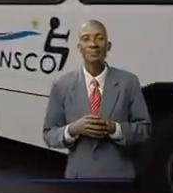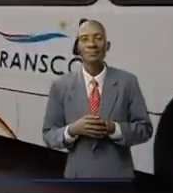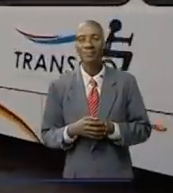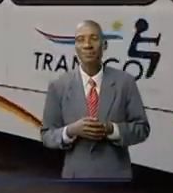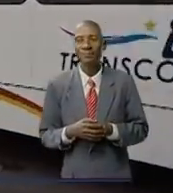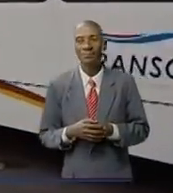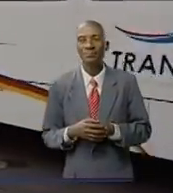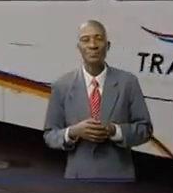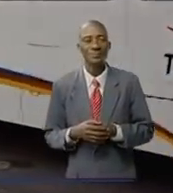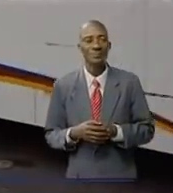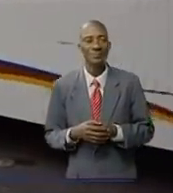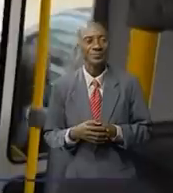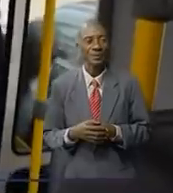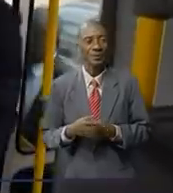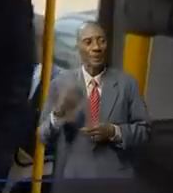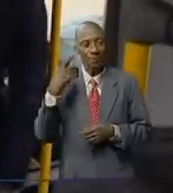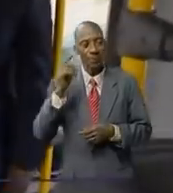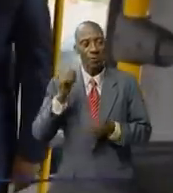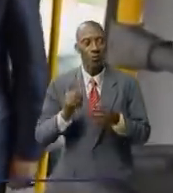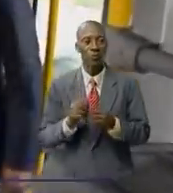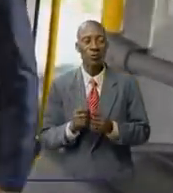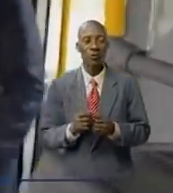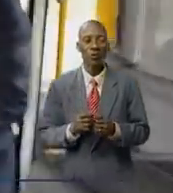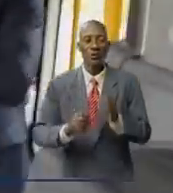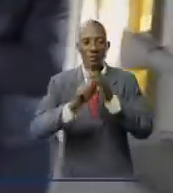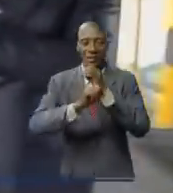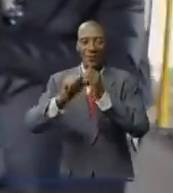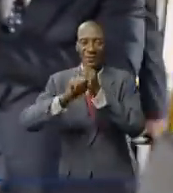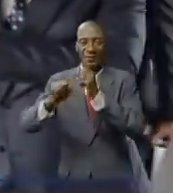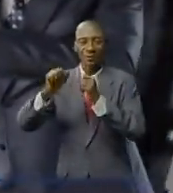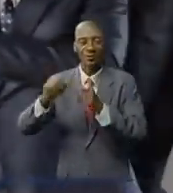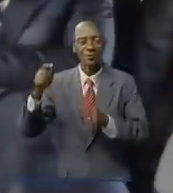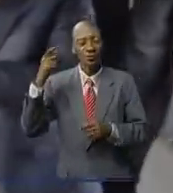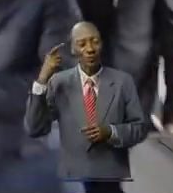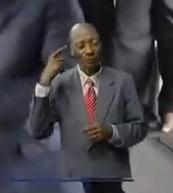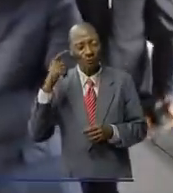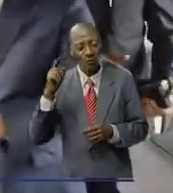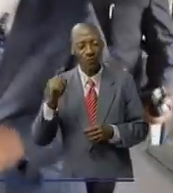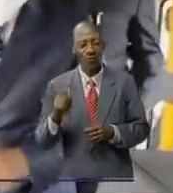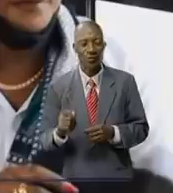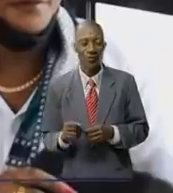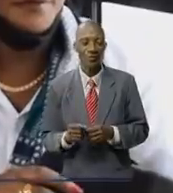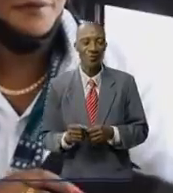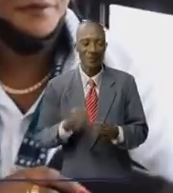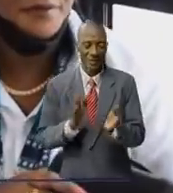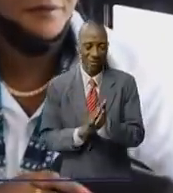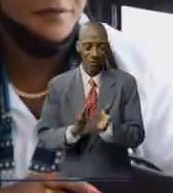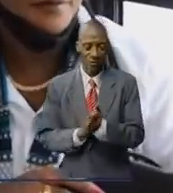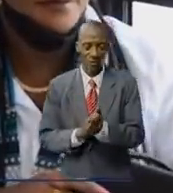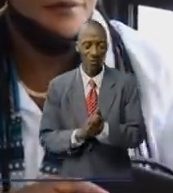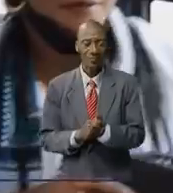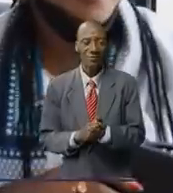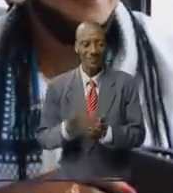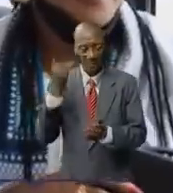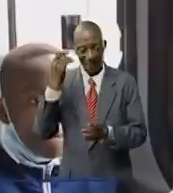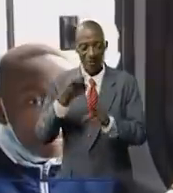Dans le cadre de la campagne de sensibilisation étudiantine et scolaire initiée par l'Alliance internationale des femmes avocates,